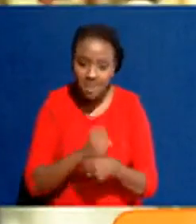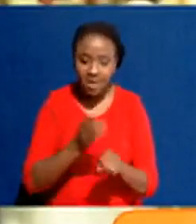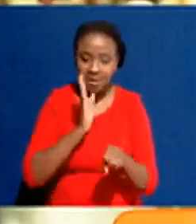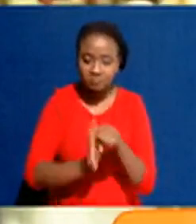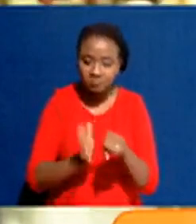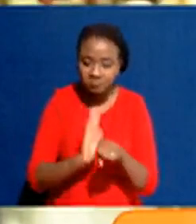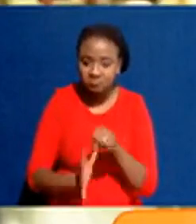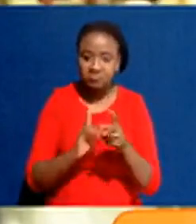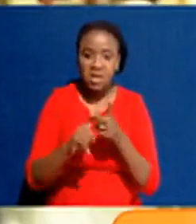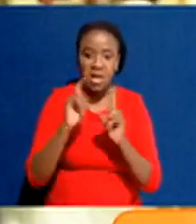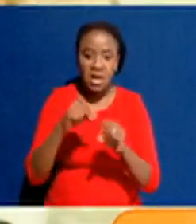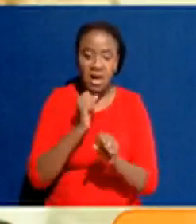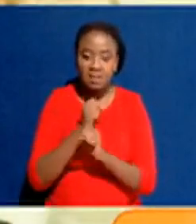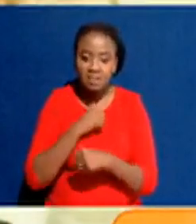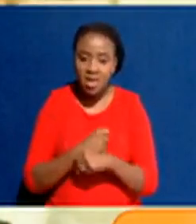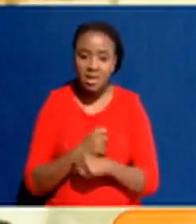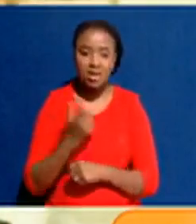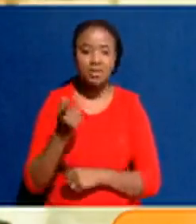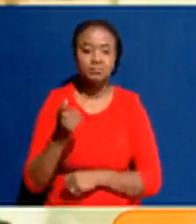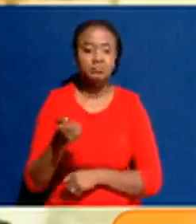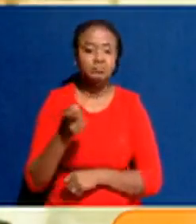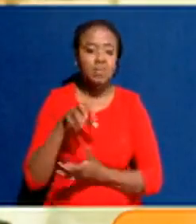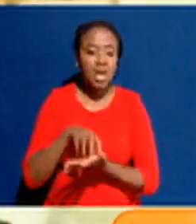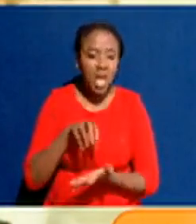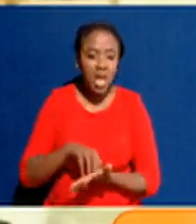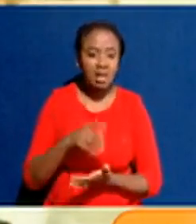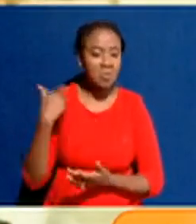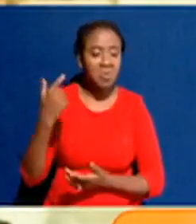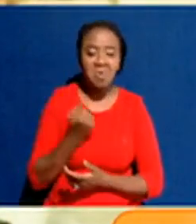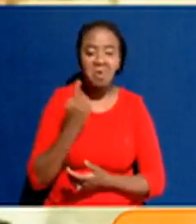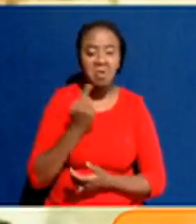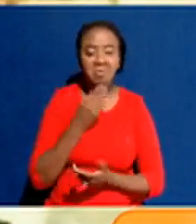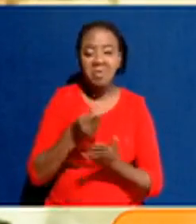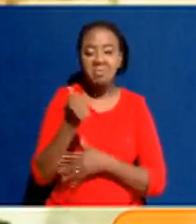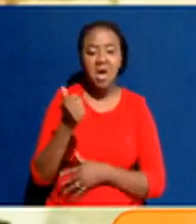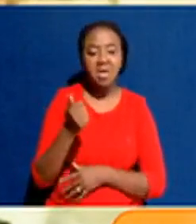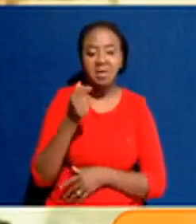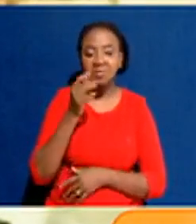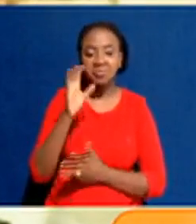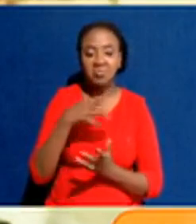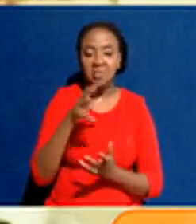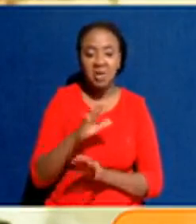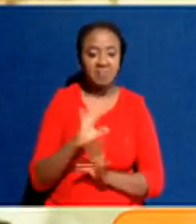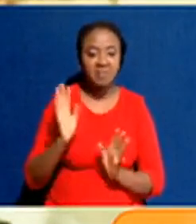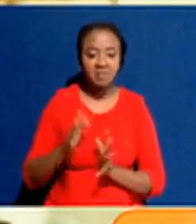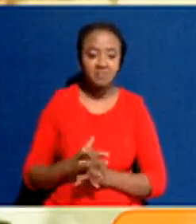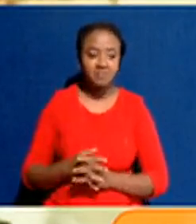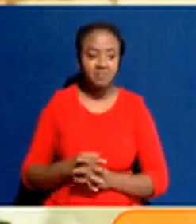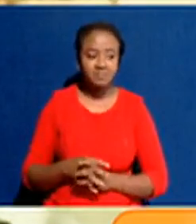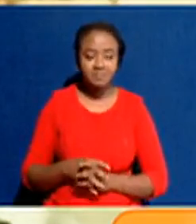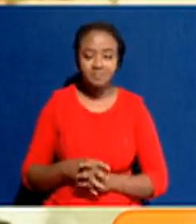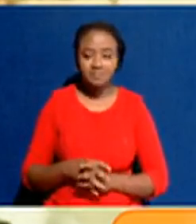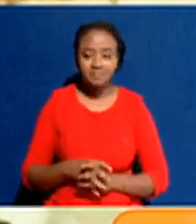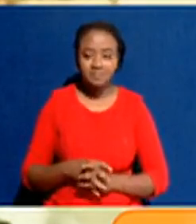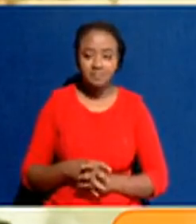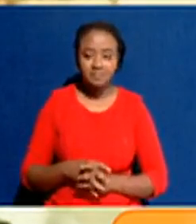tulikuwa tunapata tu kwenye supermarket. Kilo roo ya cassava, tunachukua kwa wakulima kwa shilingi 10.